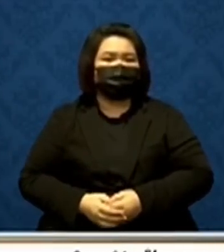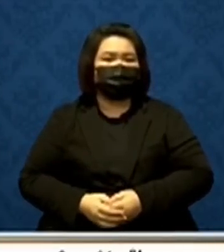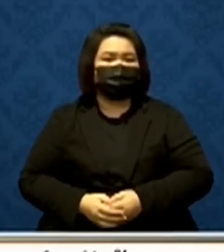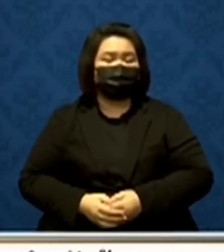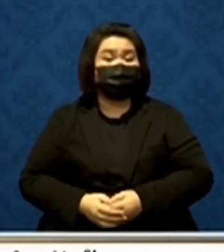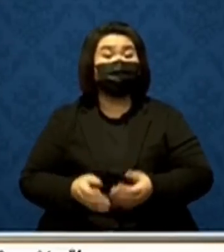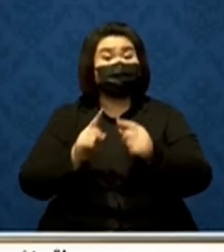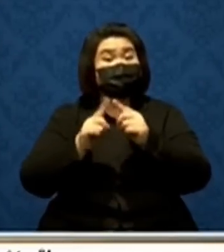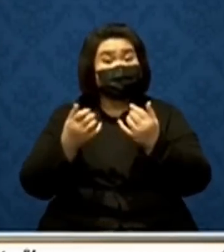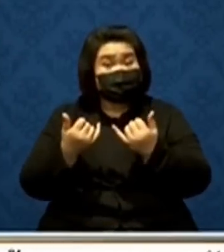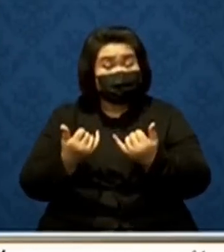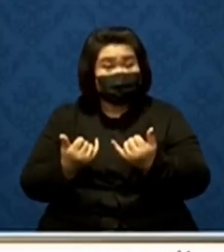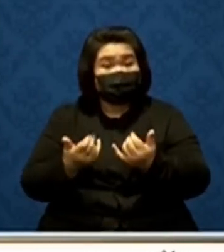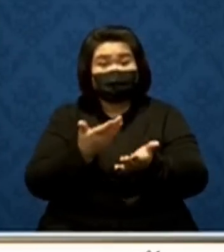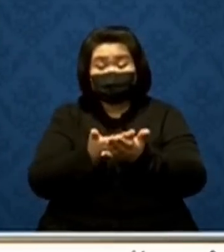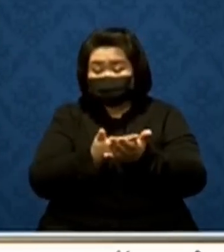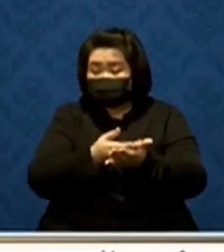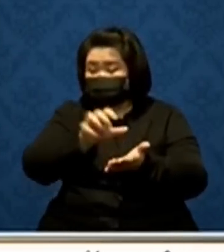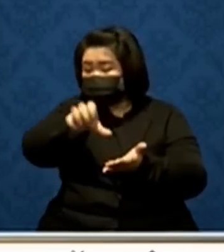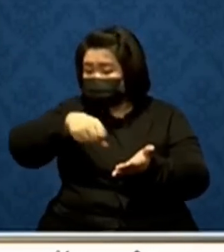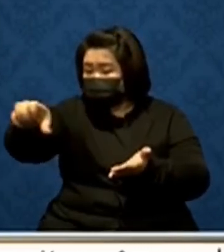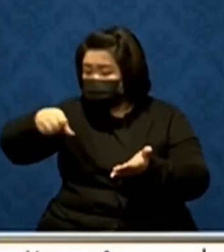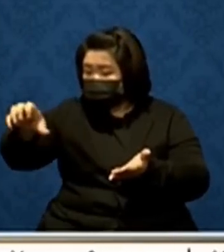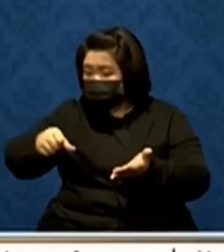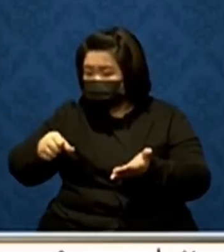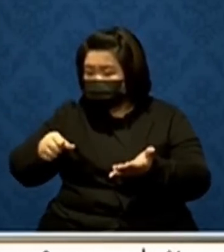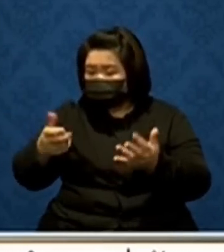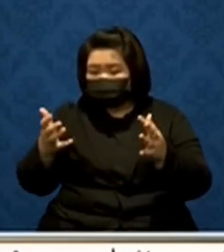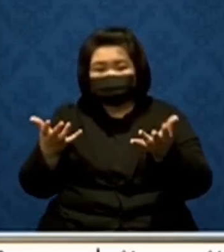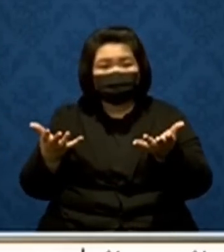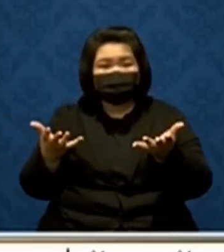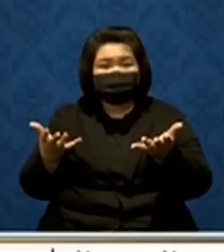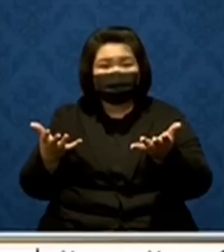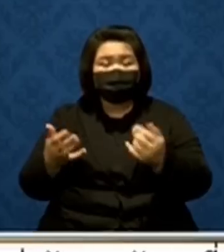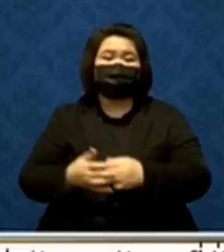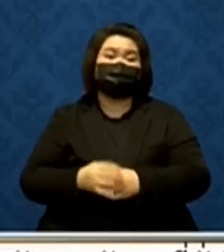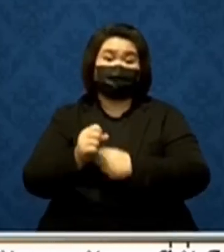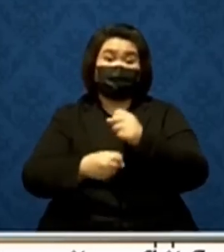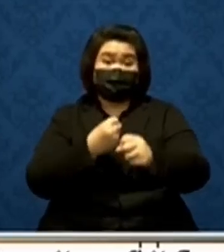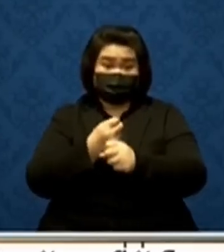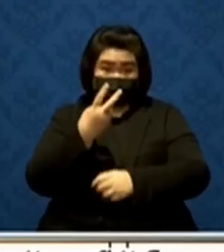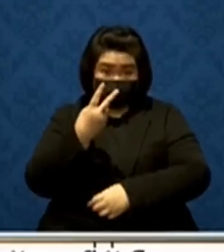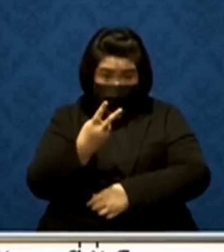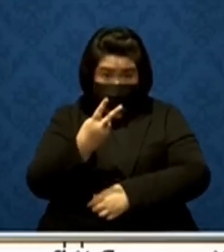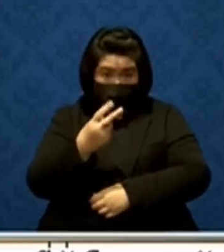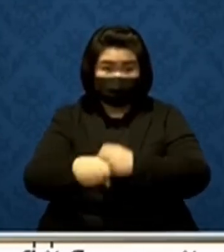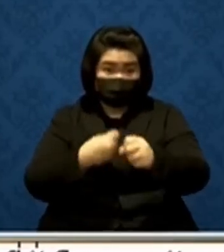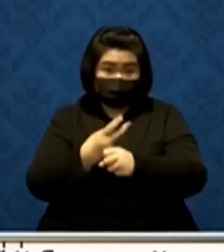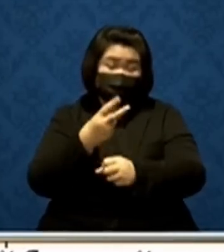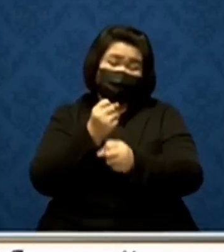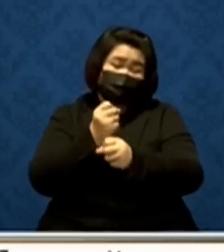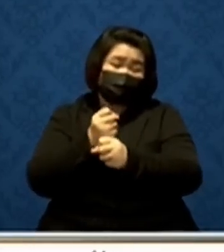แต่ยังไม่มีการติดตามเอาเงินคืนได้แต่อย่างไรท่านใช้เวลาเกือบ 2ปีวิธีการที่ท่านอธิบายมา